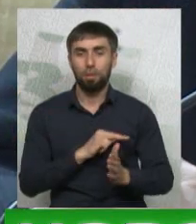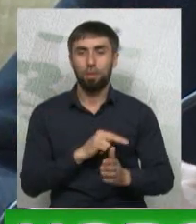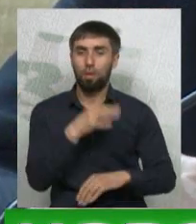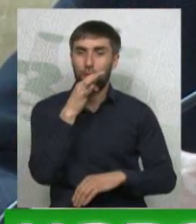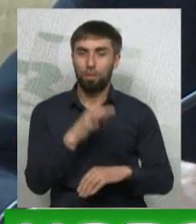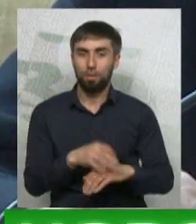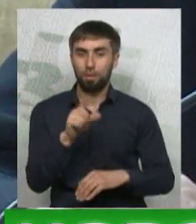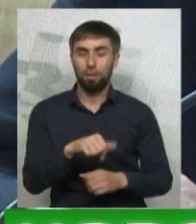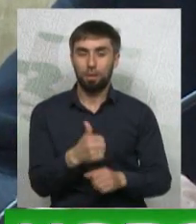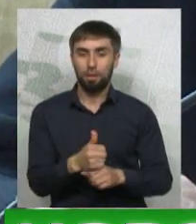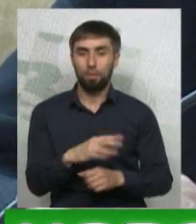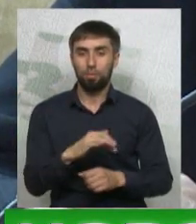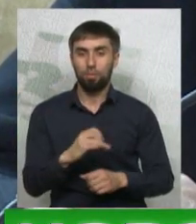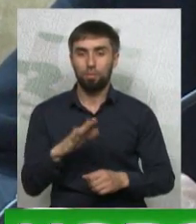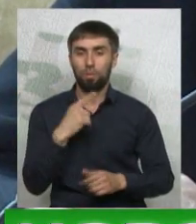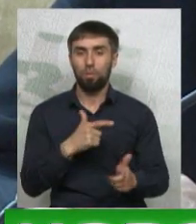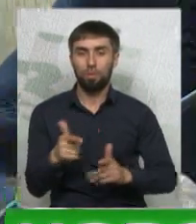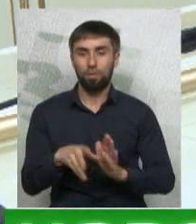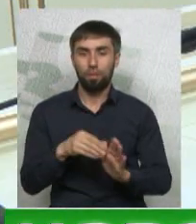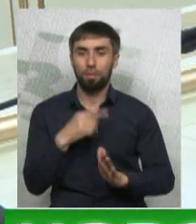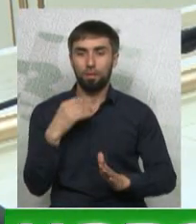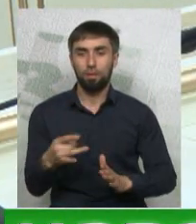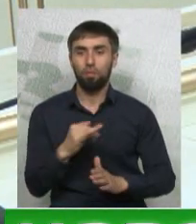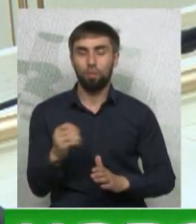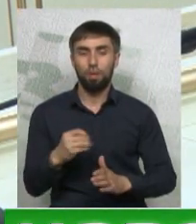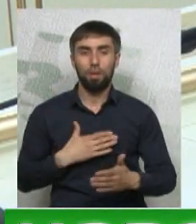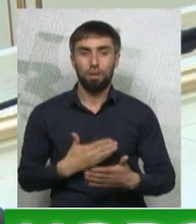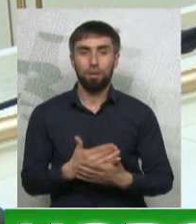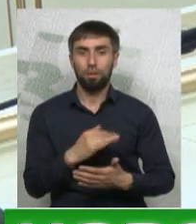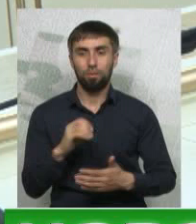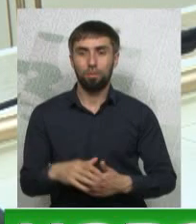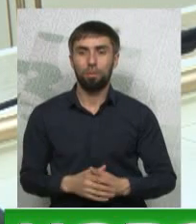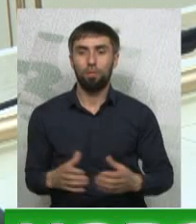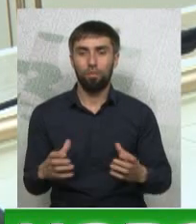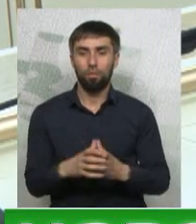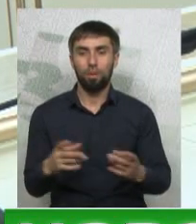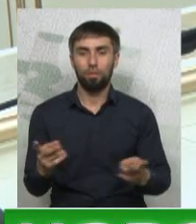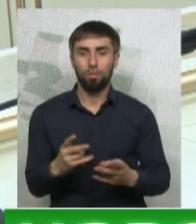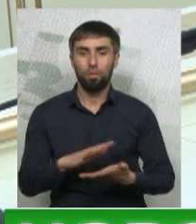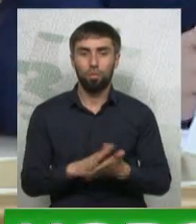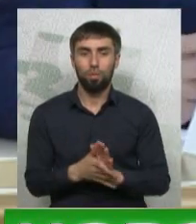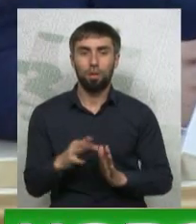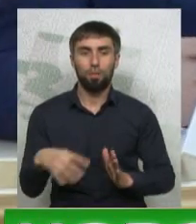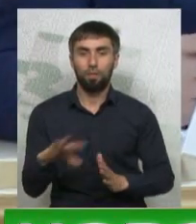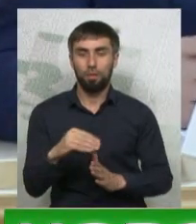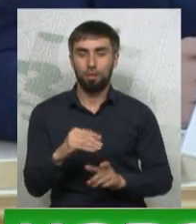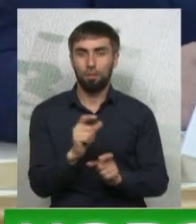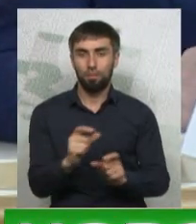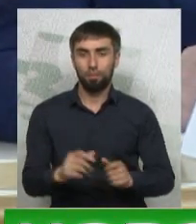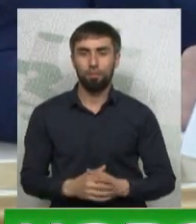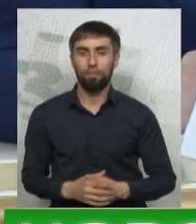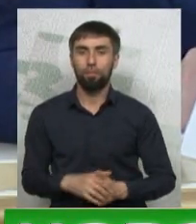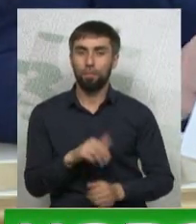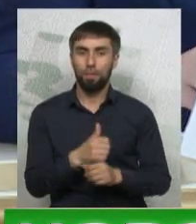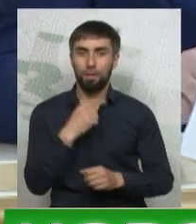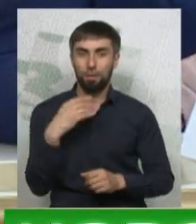избирательной комиссии Муса Евлоев доложил, что подготовка к выборам в республике уже активно идет, формируются необходимые условия для всех категорий избирателей.